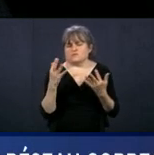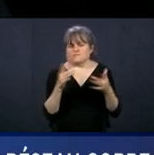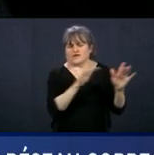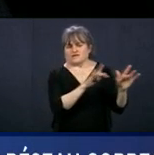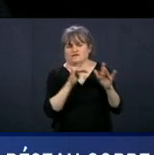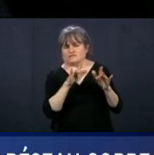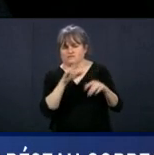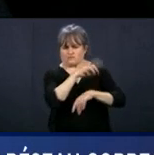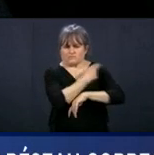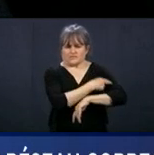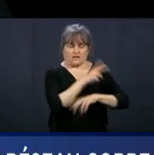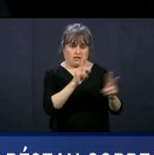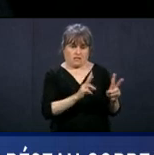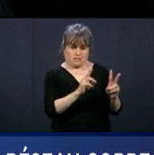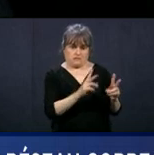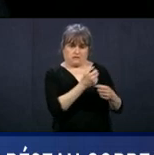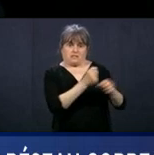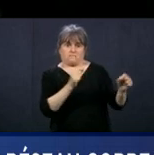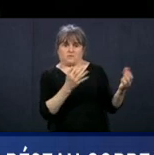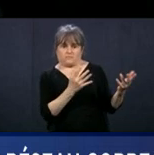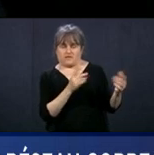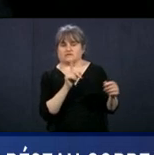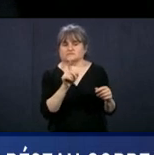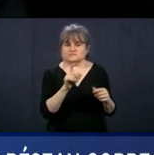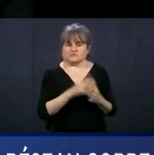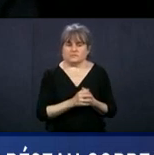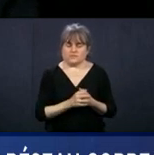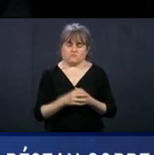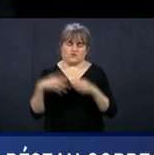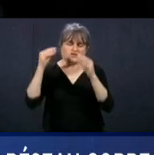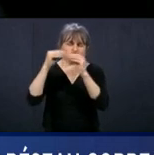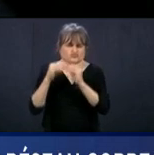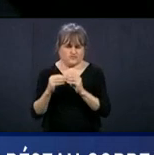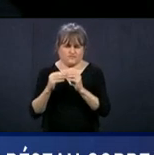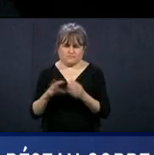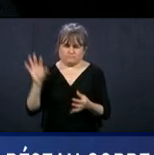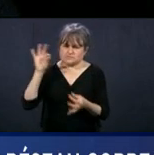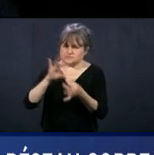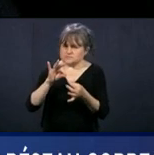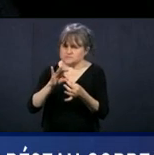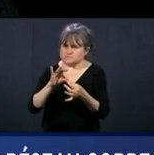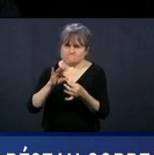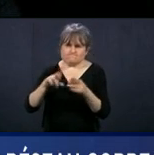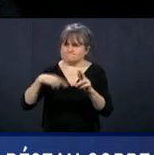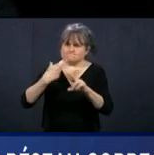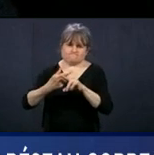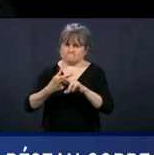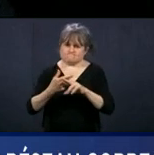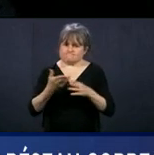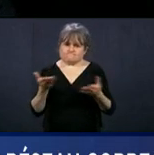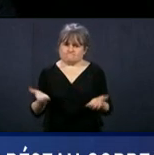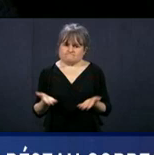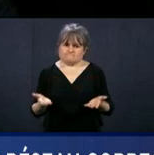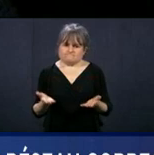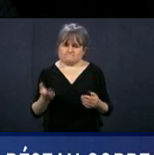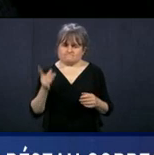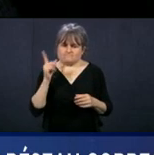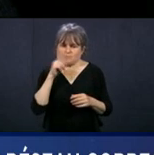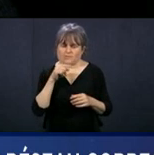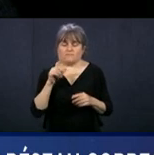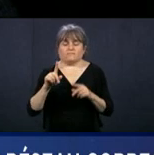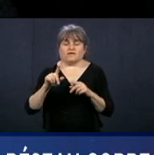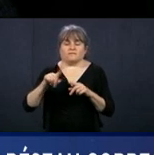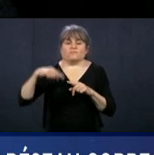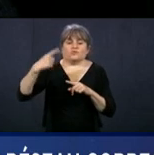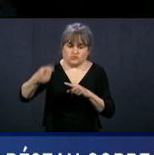permis de libérer combien de lits, évidemment? Bien, écoutez, je n'ai pas la donnée précise là aujourd'hui, mais on pourrait vous revenir à la prochaine conférence de presse où vous